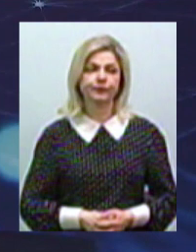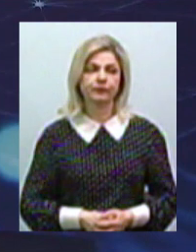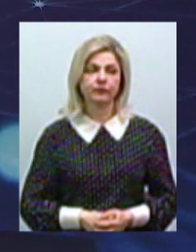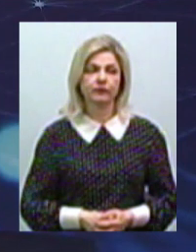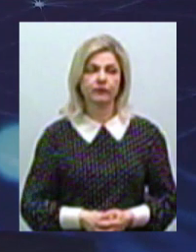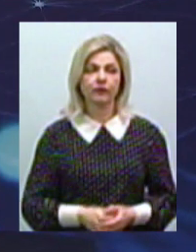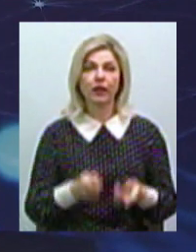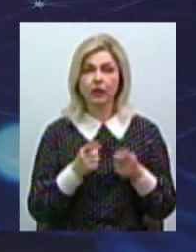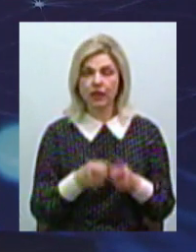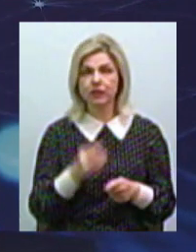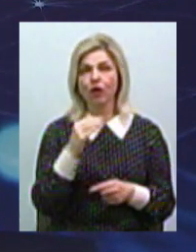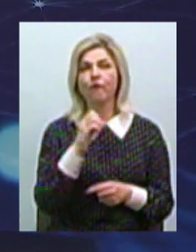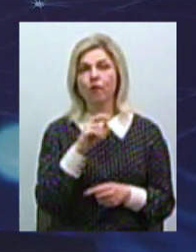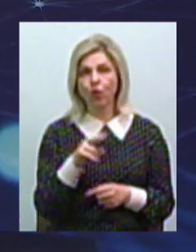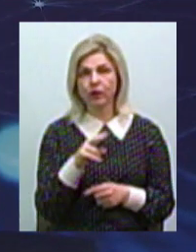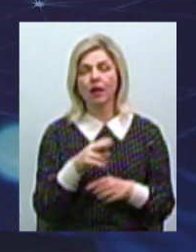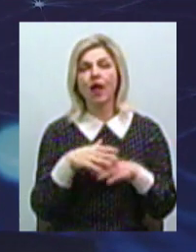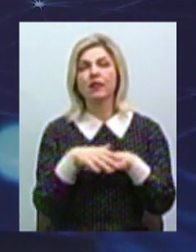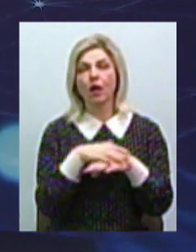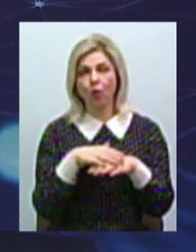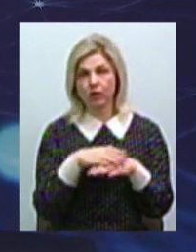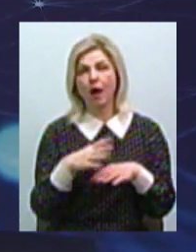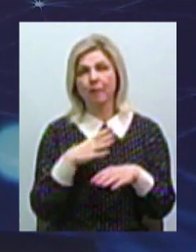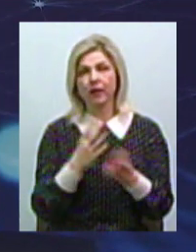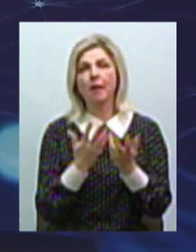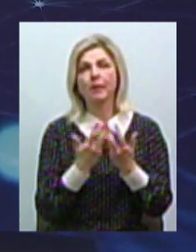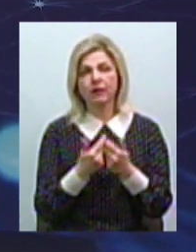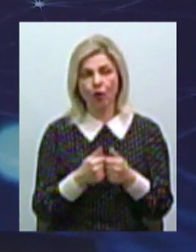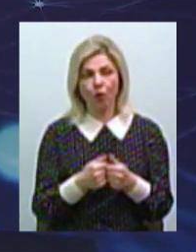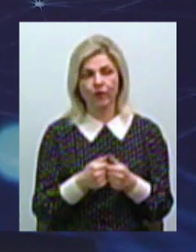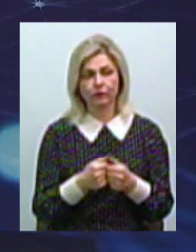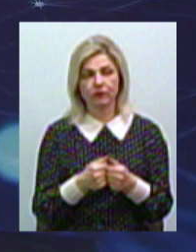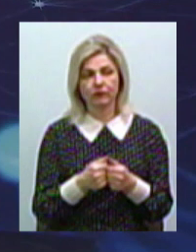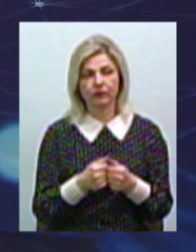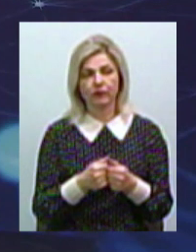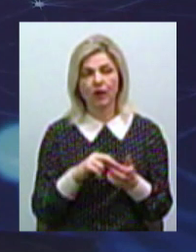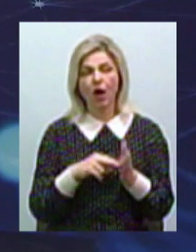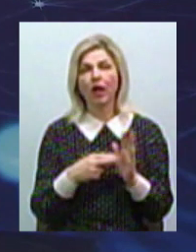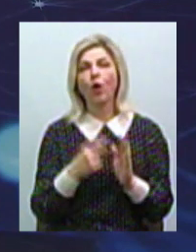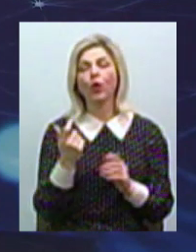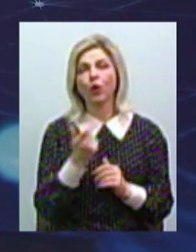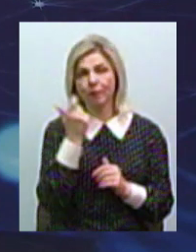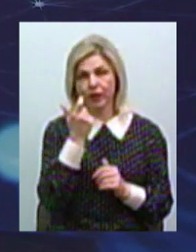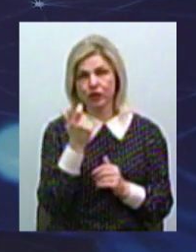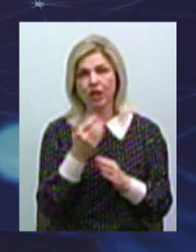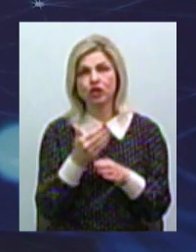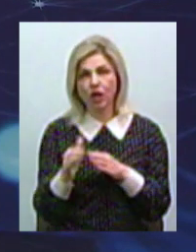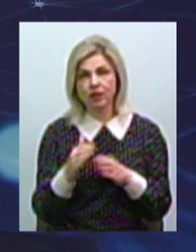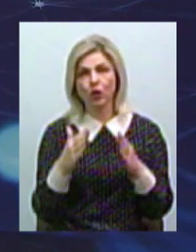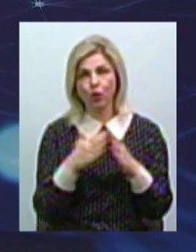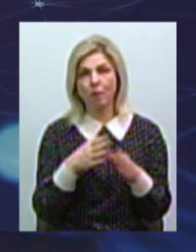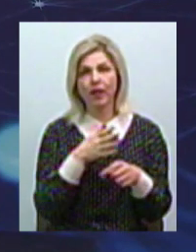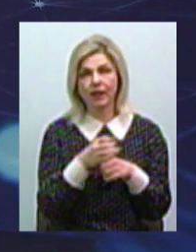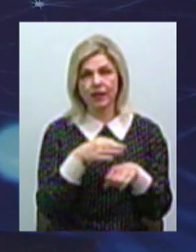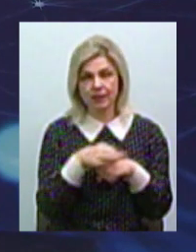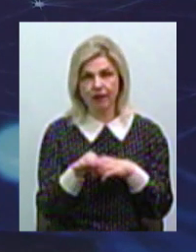хочу сказати, дійсно, фондом ООН галузі народонаселення підрахована, скажімо так, економічна складова домашнього насильства, і дійсно